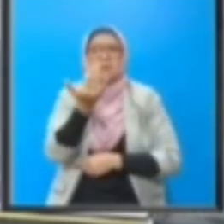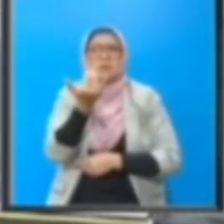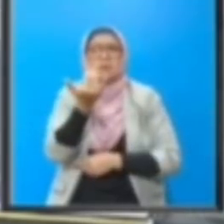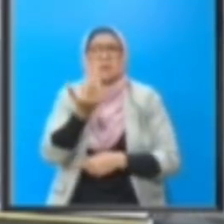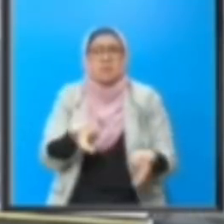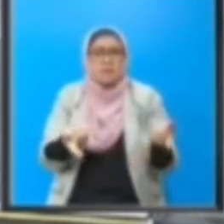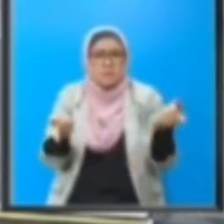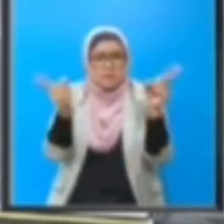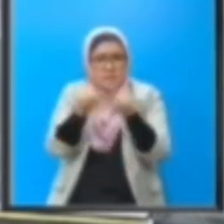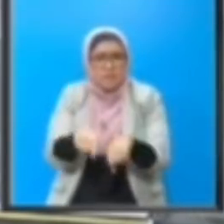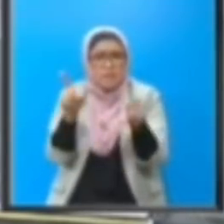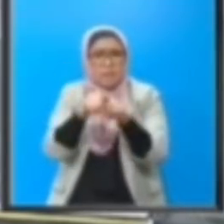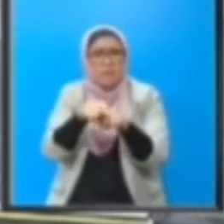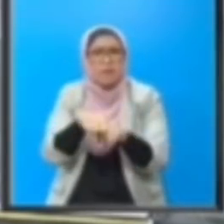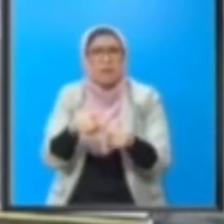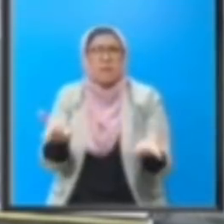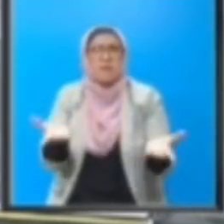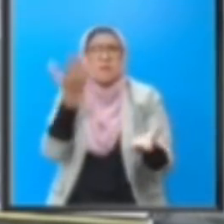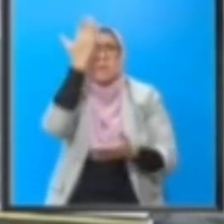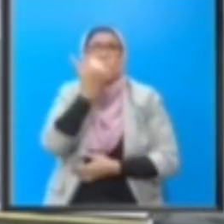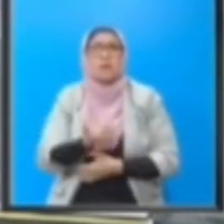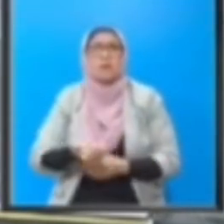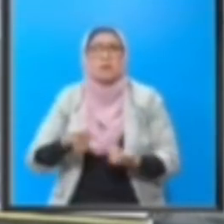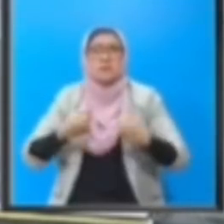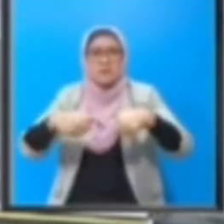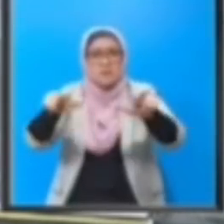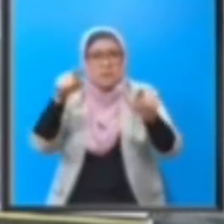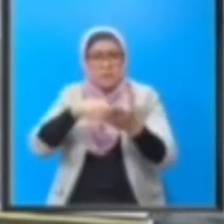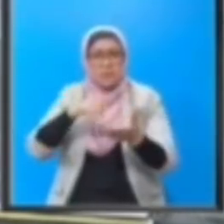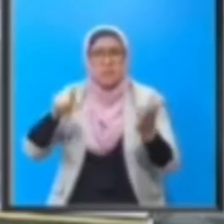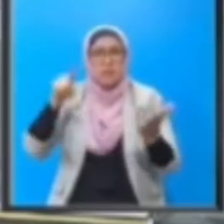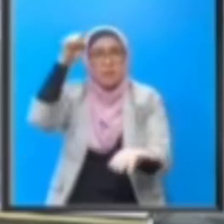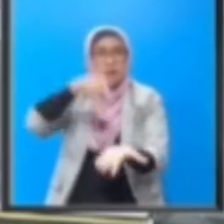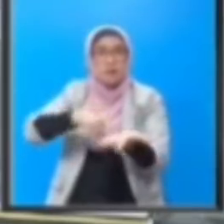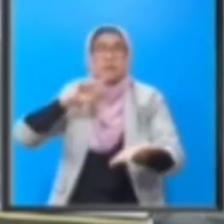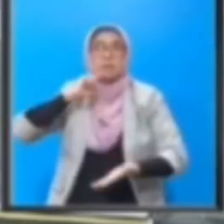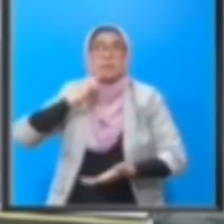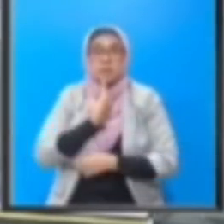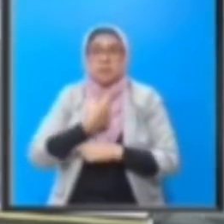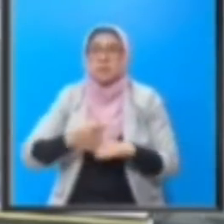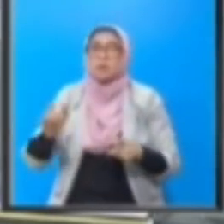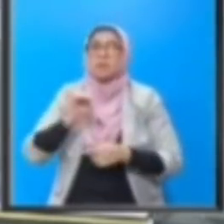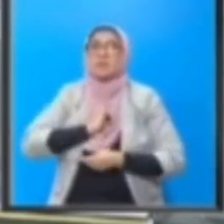Macam mana boleh perkara ini kita benarkan? This is a very serious matter. Come on, Tuan Speaker. Baik,